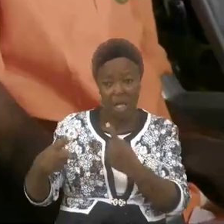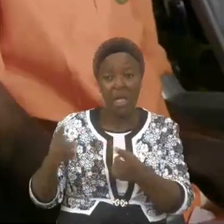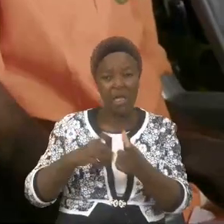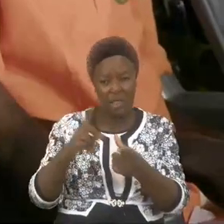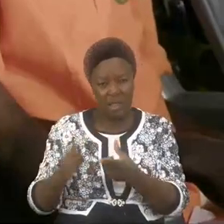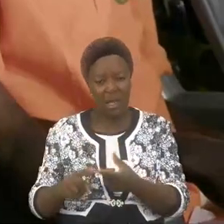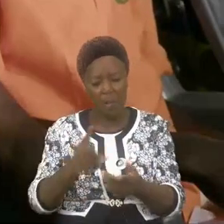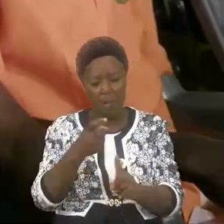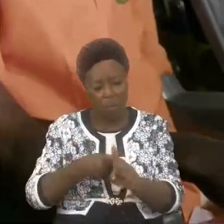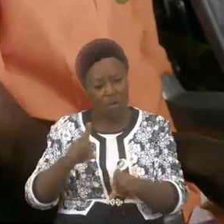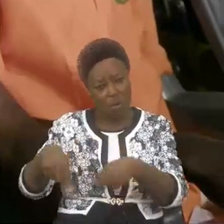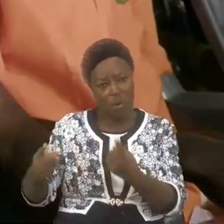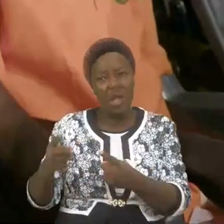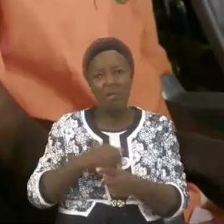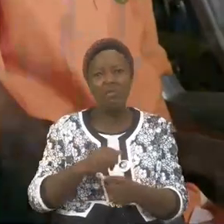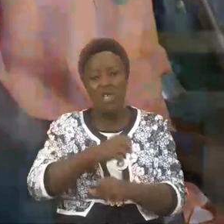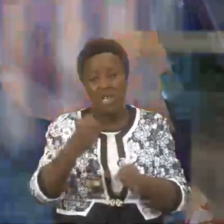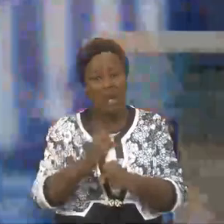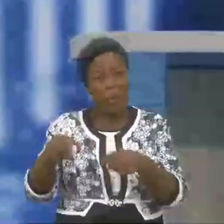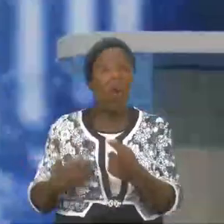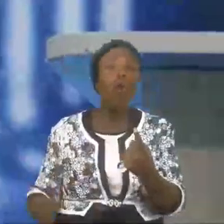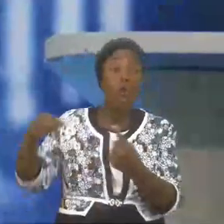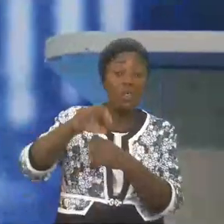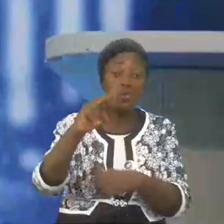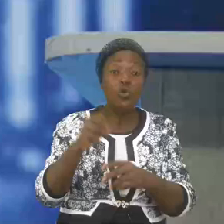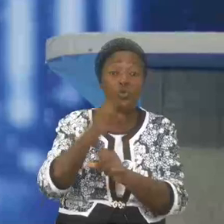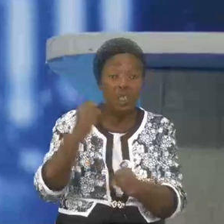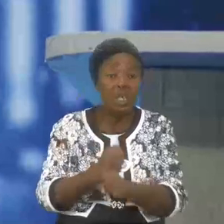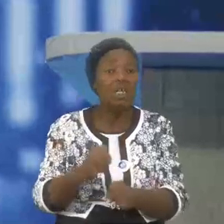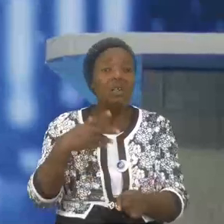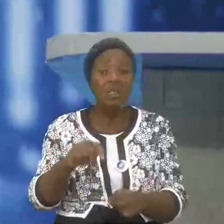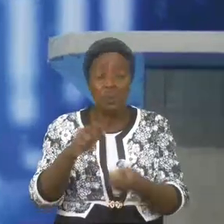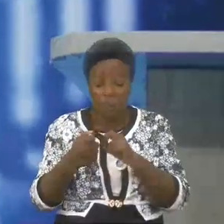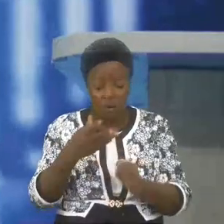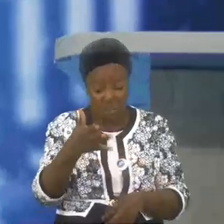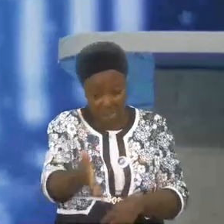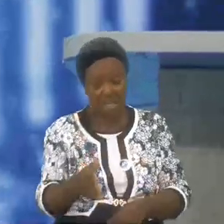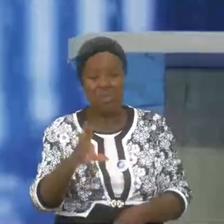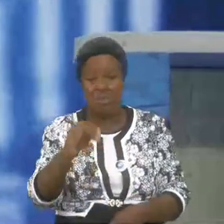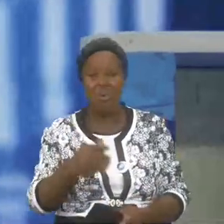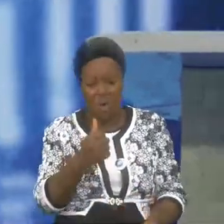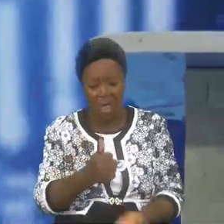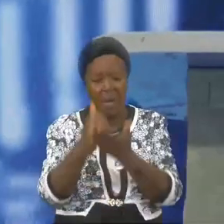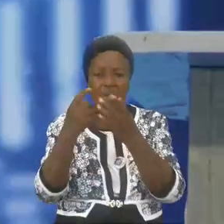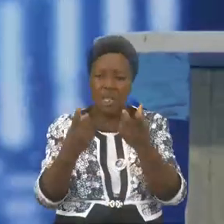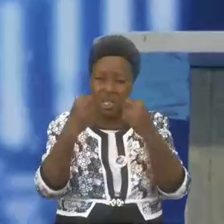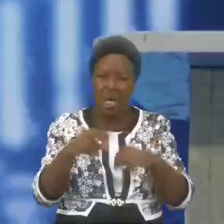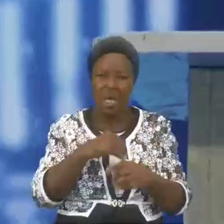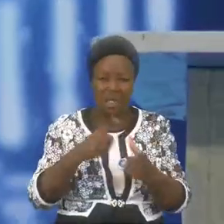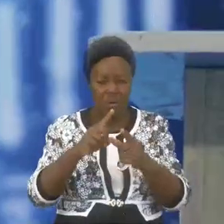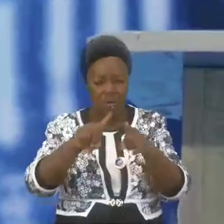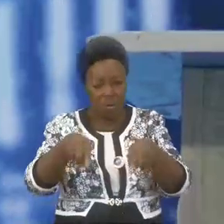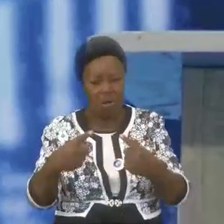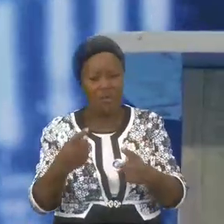les années passaient, jusqu'à ce que 12 ans passent avec son problème, aucune aide n'est venue. Et elle allait